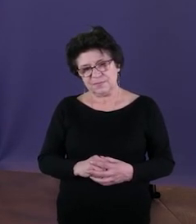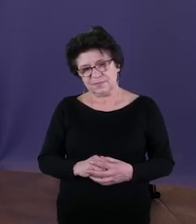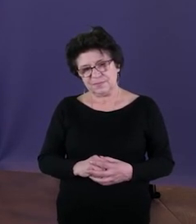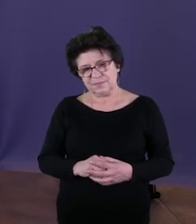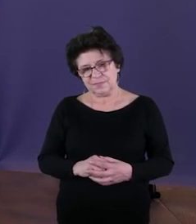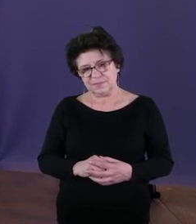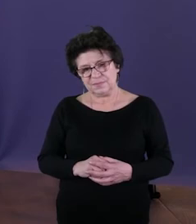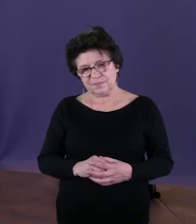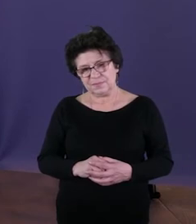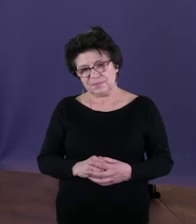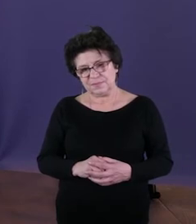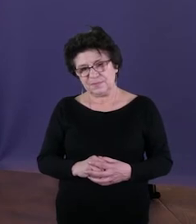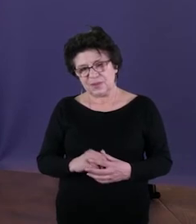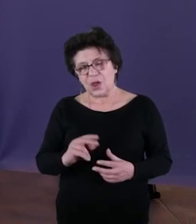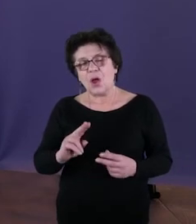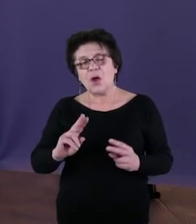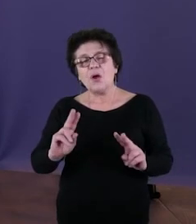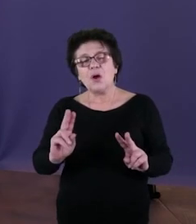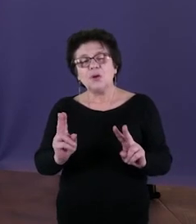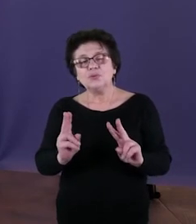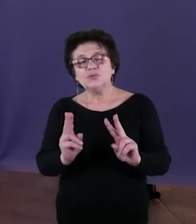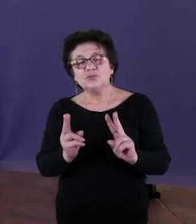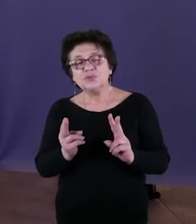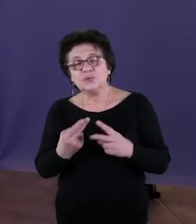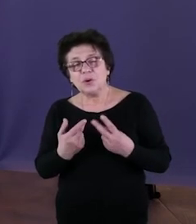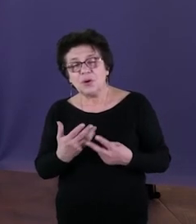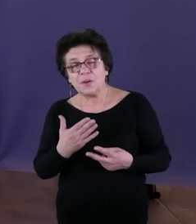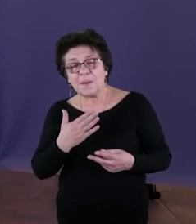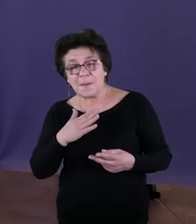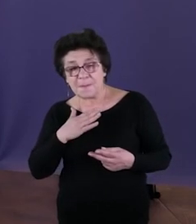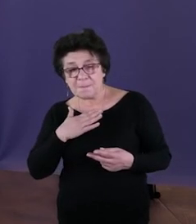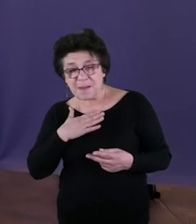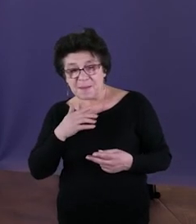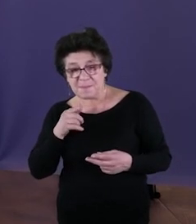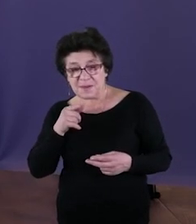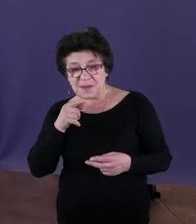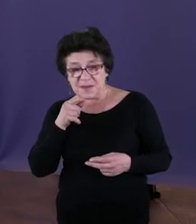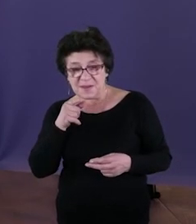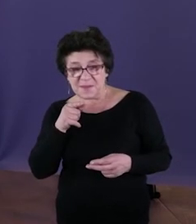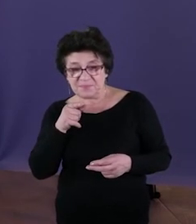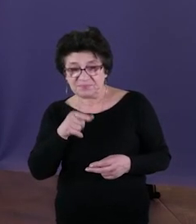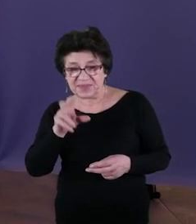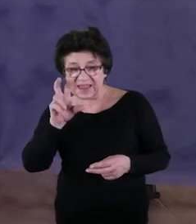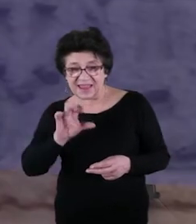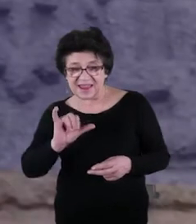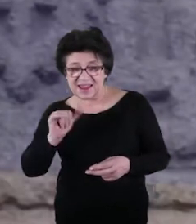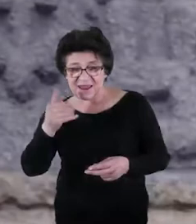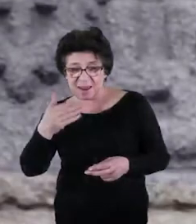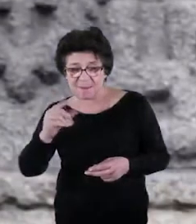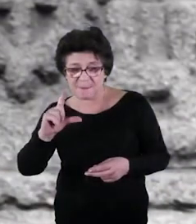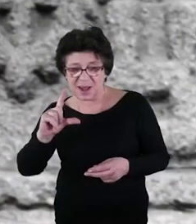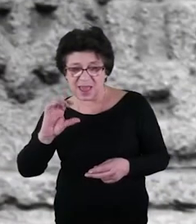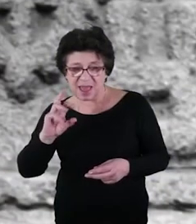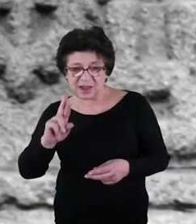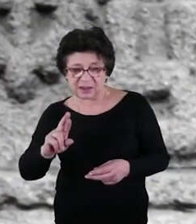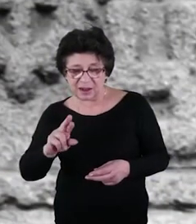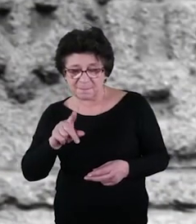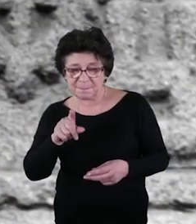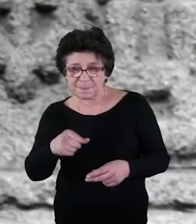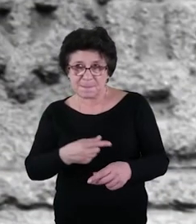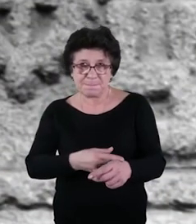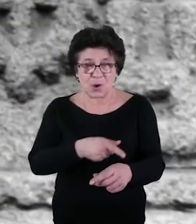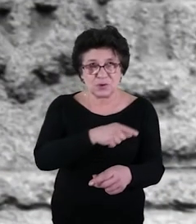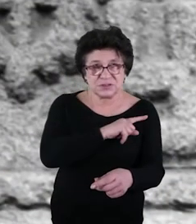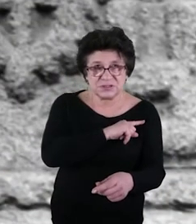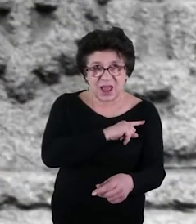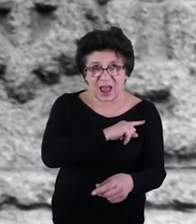znalazły się te zbiory i skąd ten Himmler i Poznań i nasza biblioteka wzięło